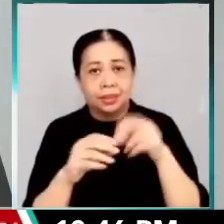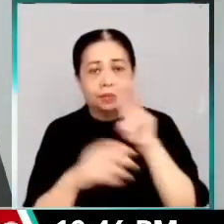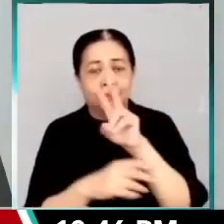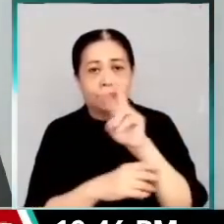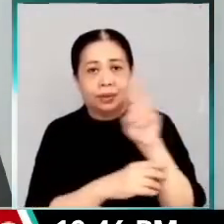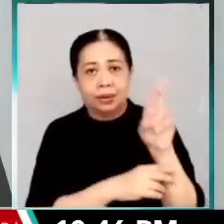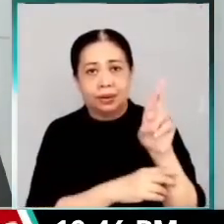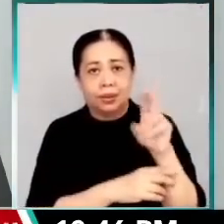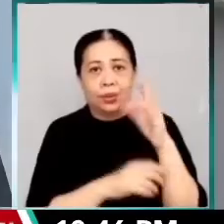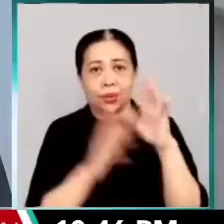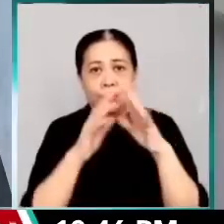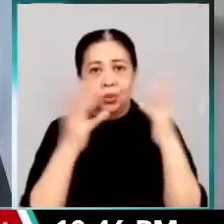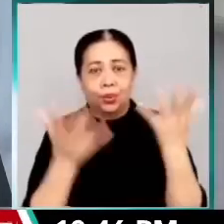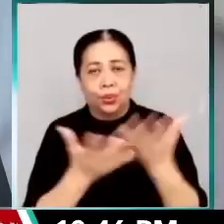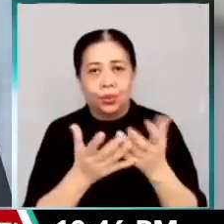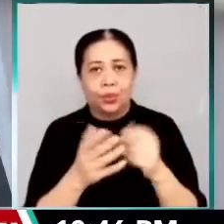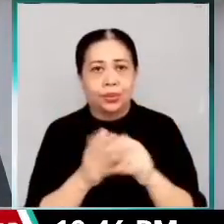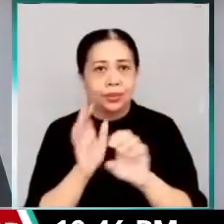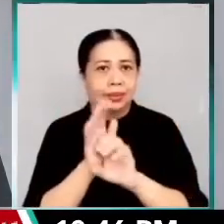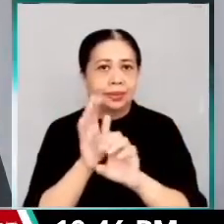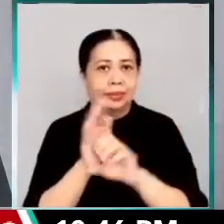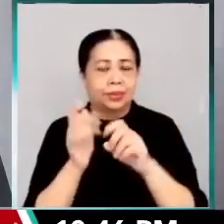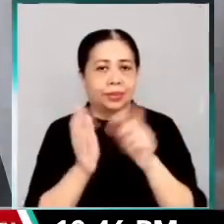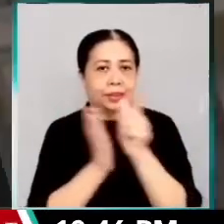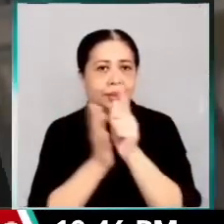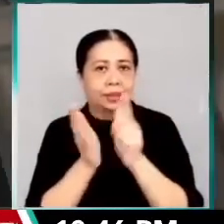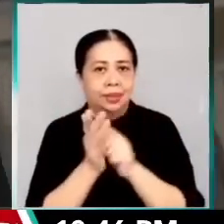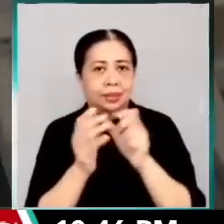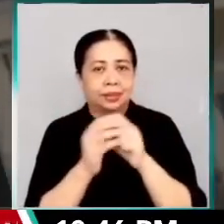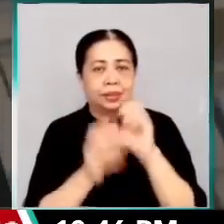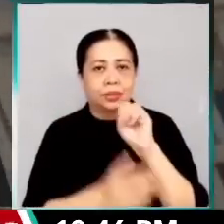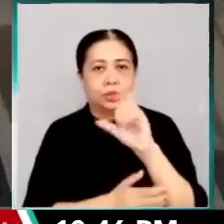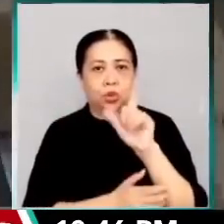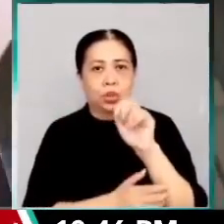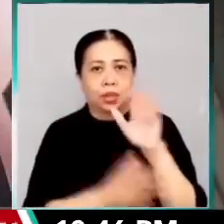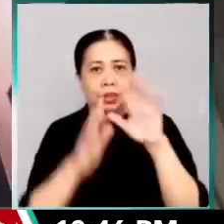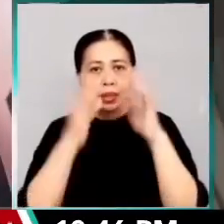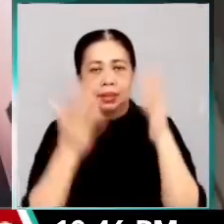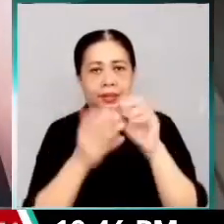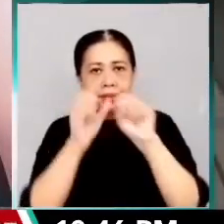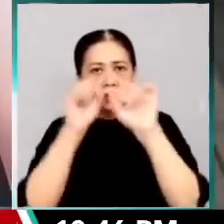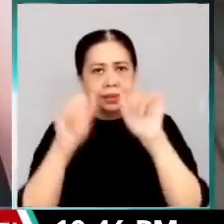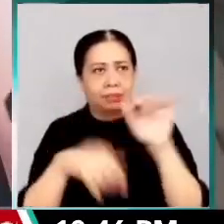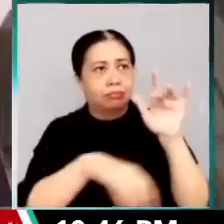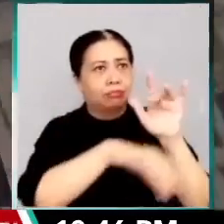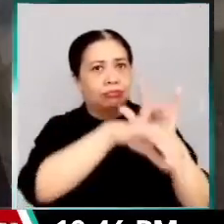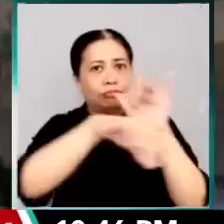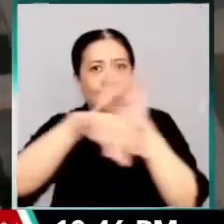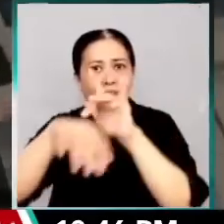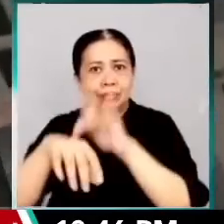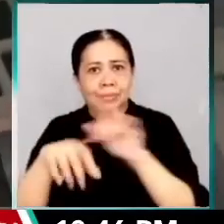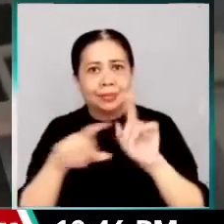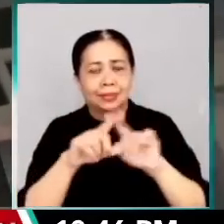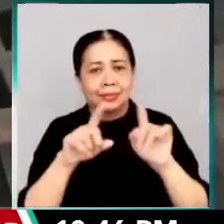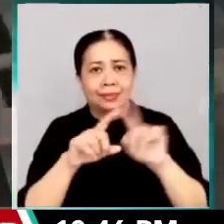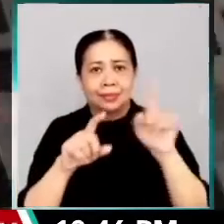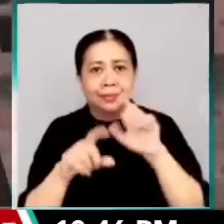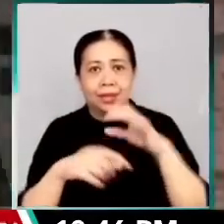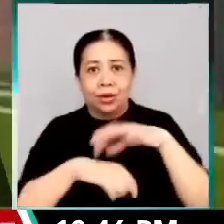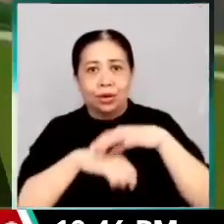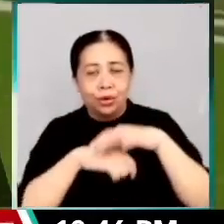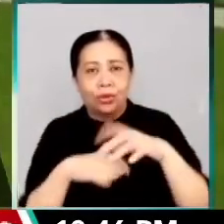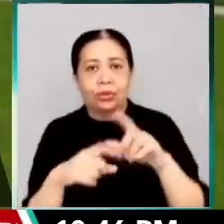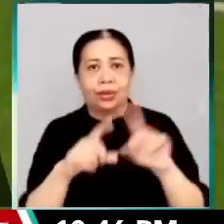world. Sample niya na yung lesson sa solar system kung saan nagagalaw at nahahawakan nila virtually ang Earth at iba